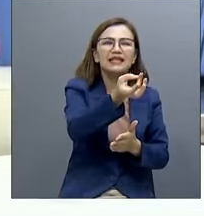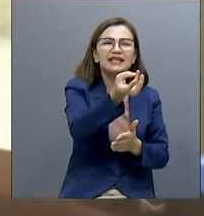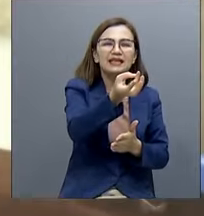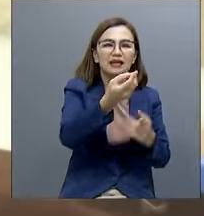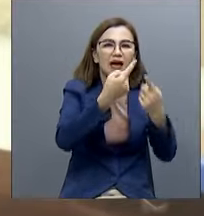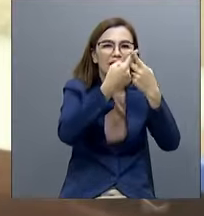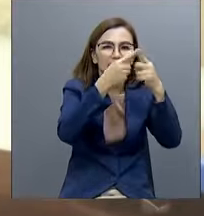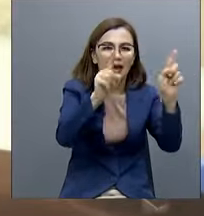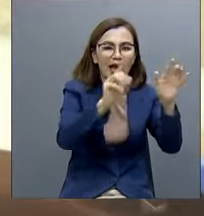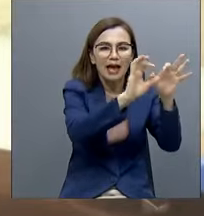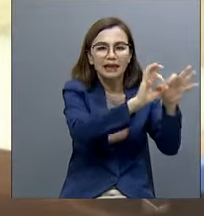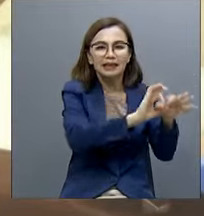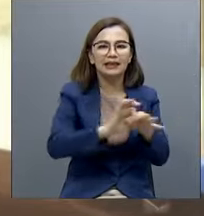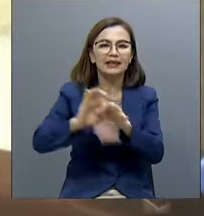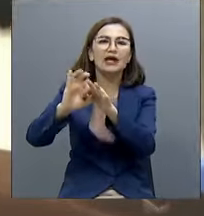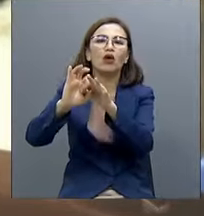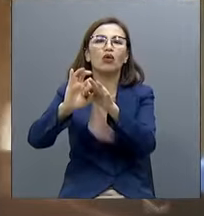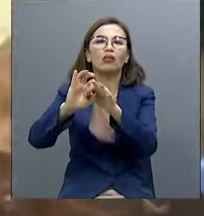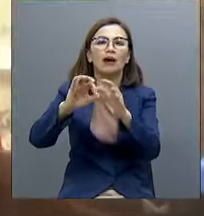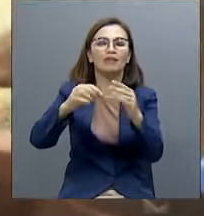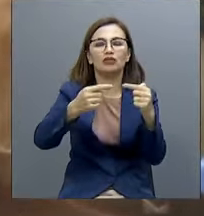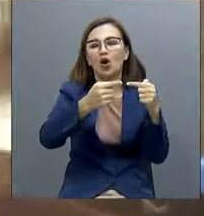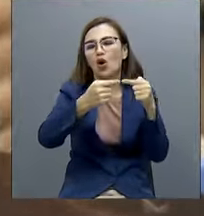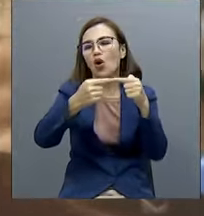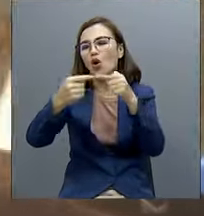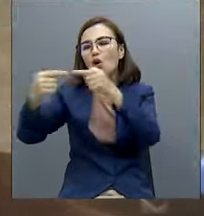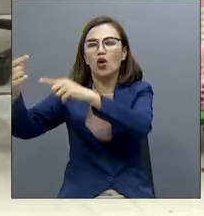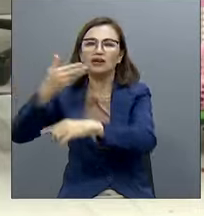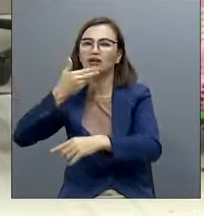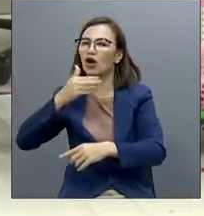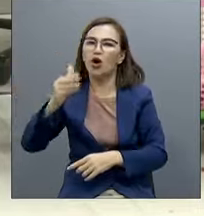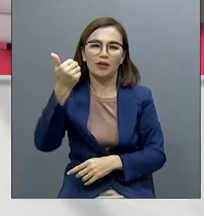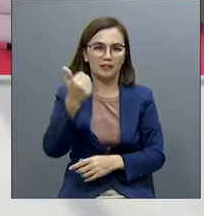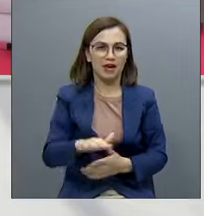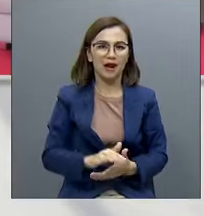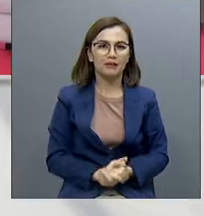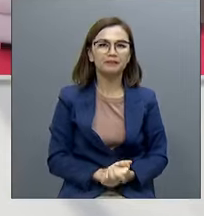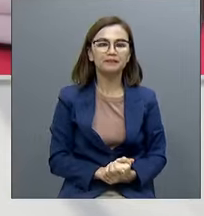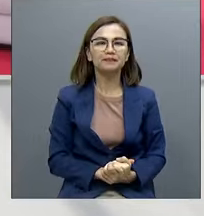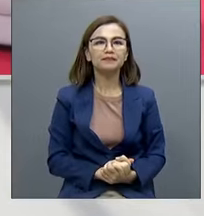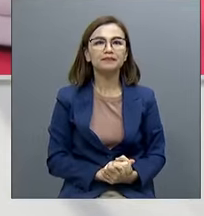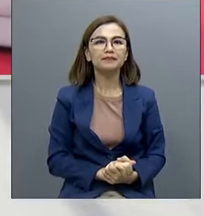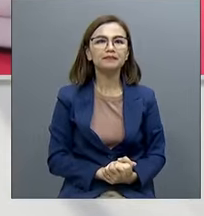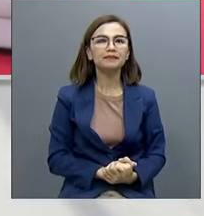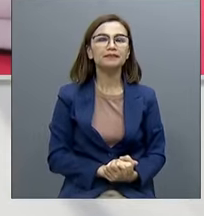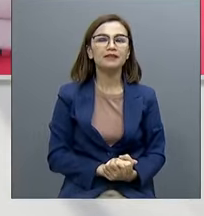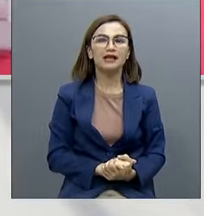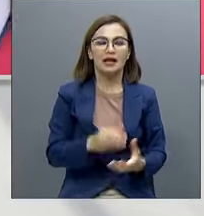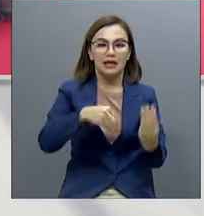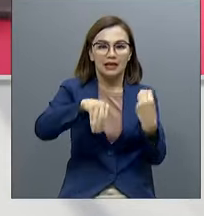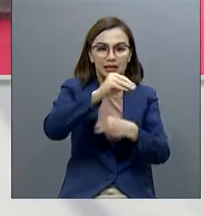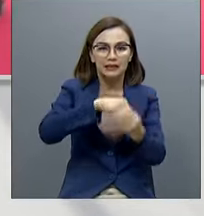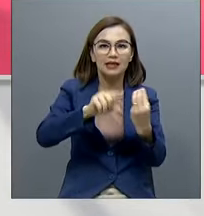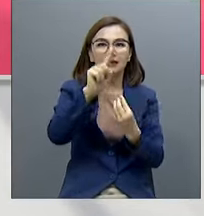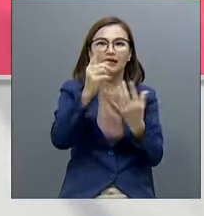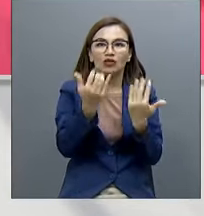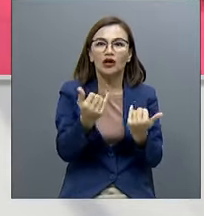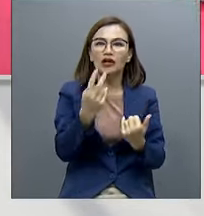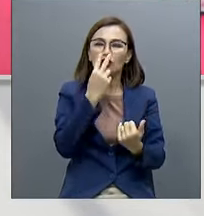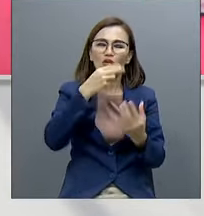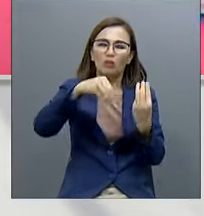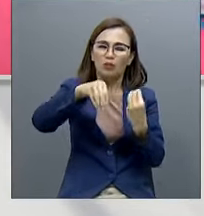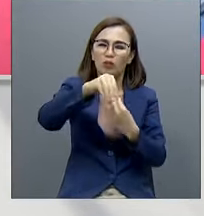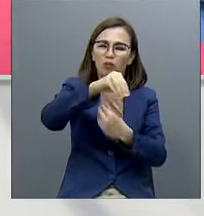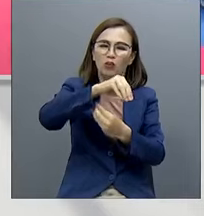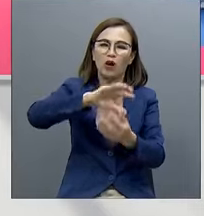ไม่สามารถแก้ไขอาการป่วยที่ต้องการยาเฉพาะทางได้ค่ะเศรษฐกิจในภาพรวมนะคะก็ยังฟื้นตัวได้อย่างต่อเนื่องค่ะแต่